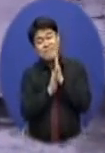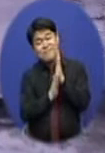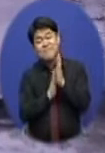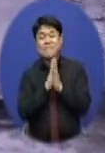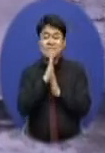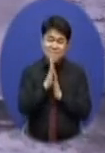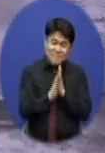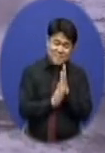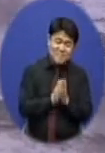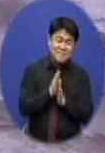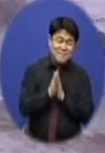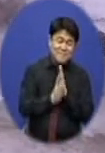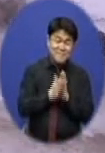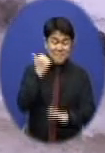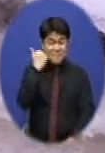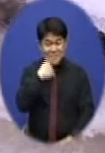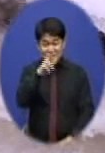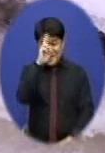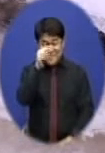마음으로 빌어주던